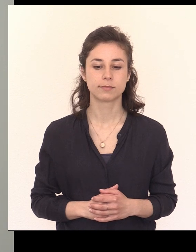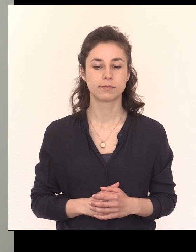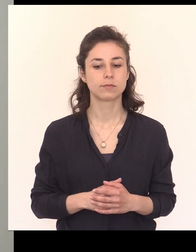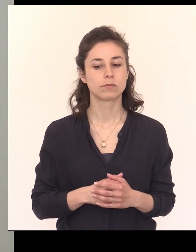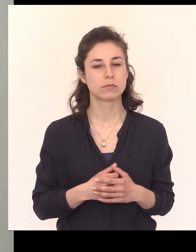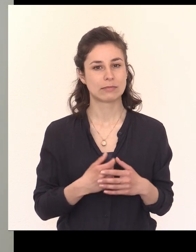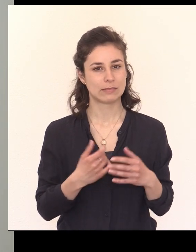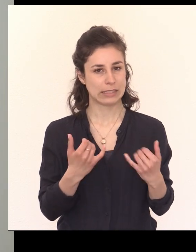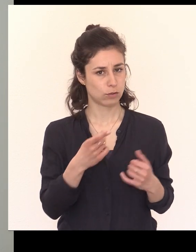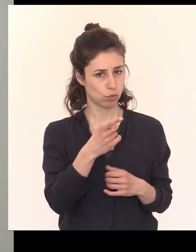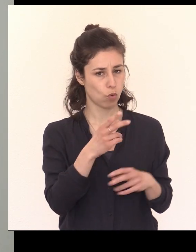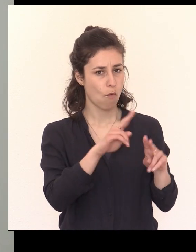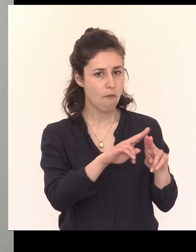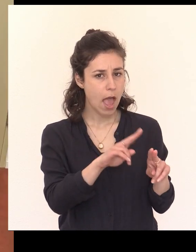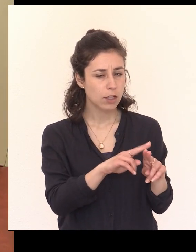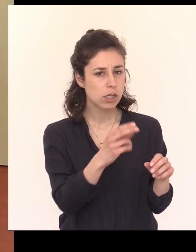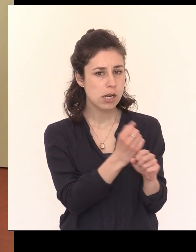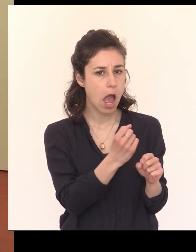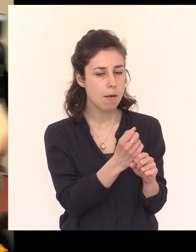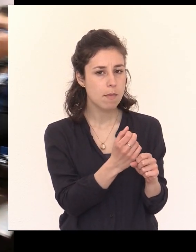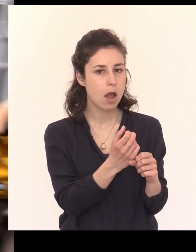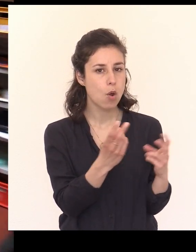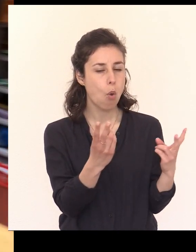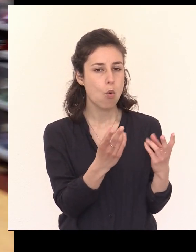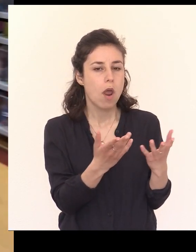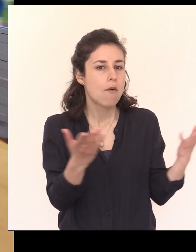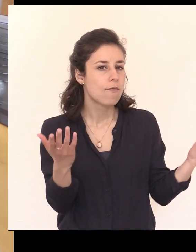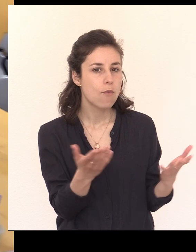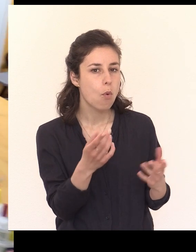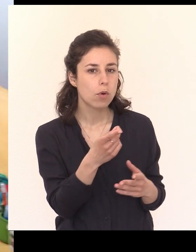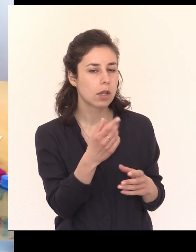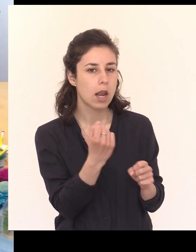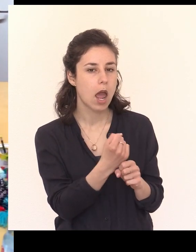Bist du in einer Werkstatt oder wo